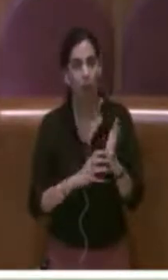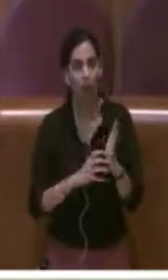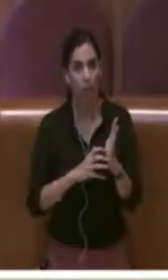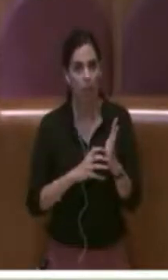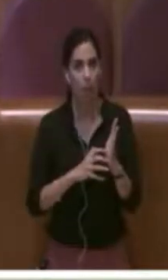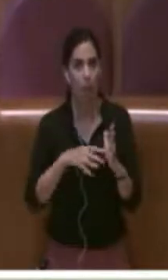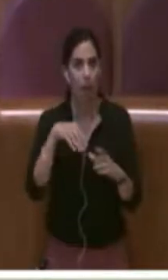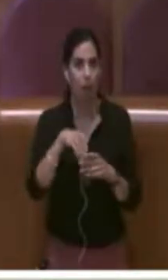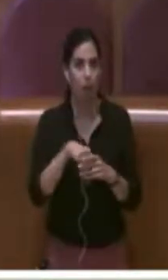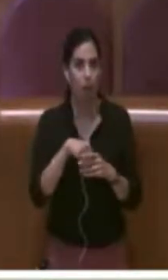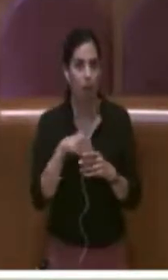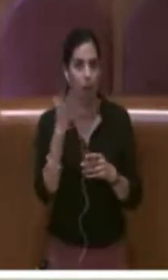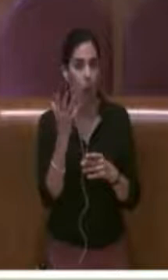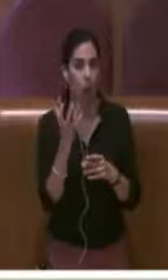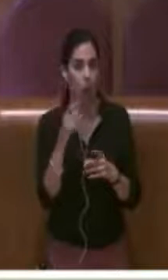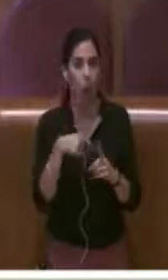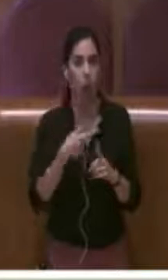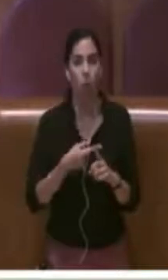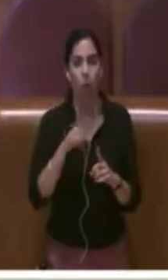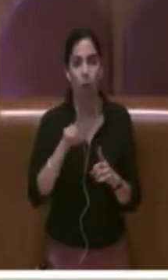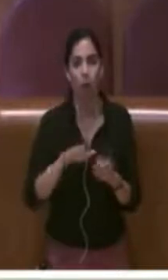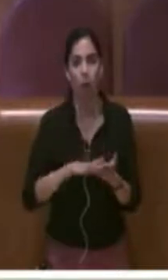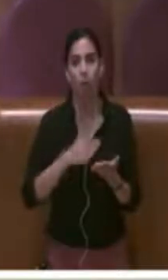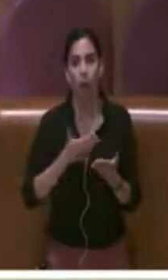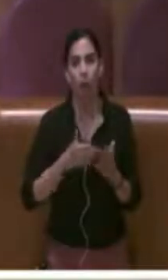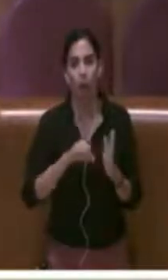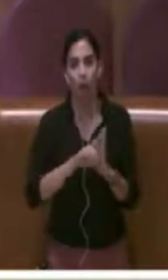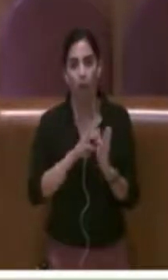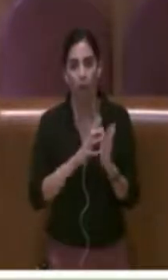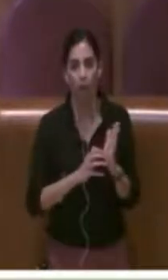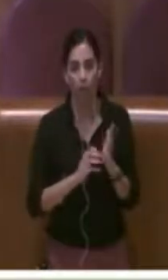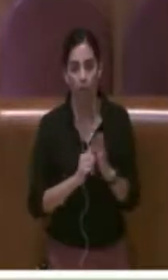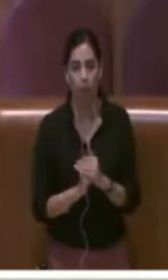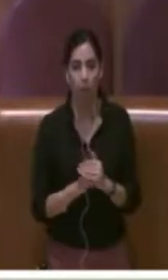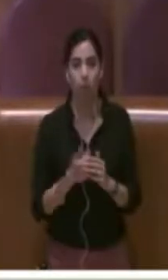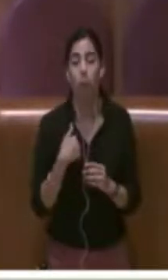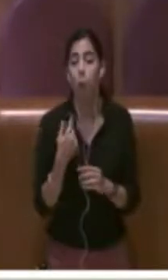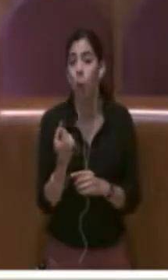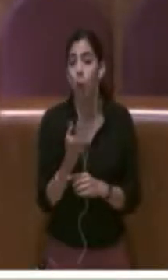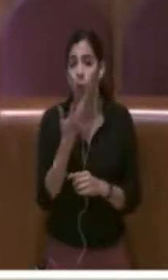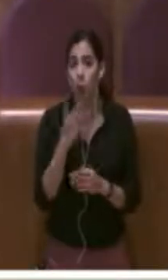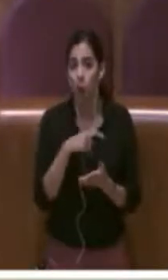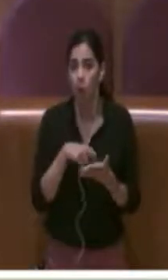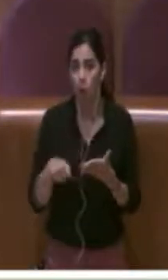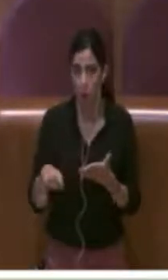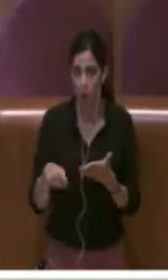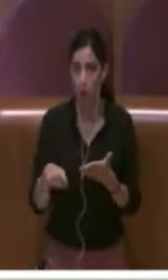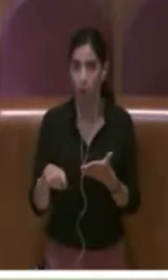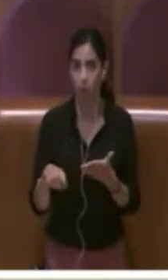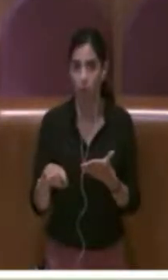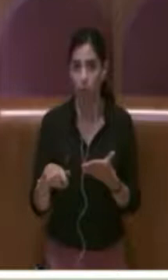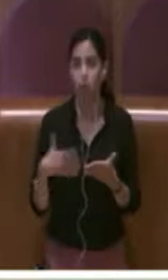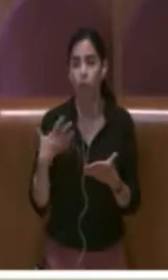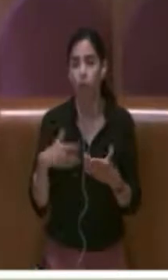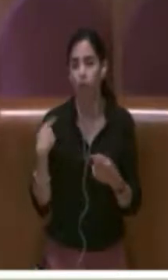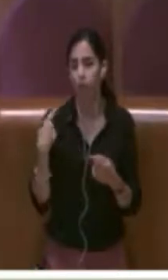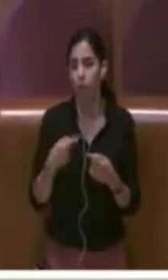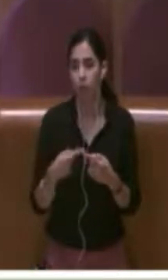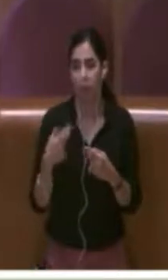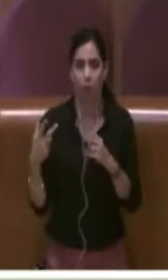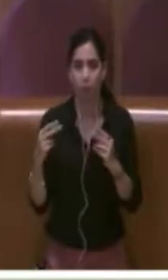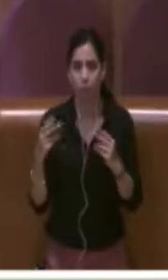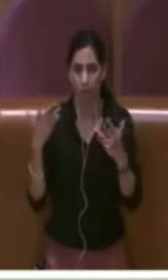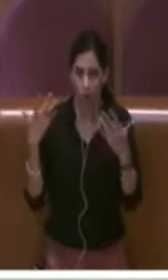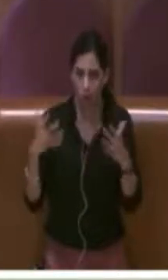l'importanza di questa delibera mi preme fare una sottolineatura rispetto a tutto quello che c'era stato stato